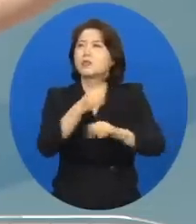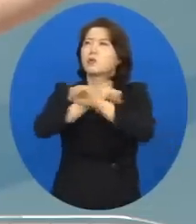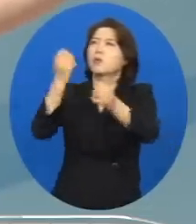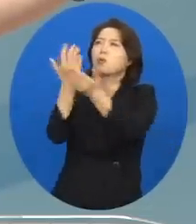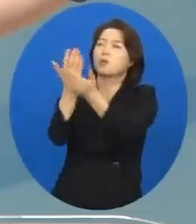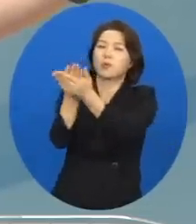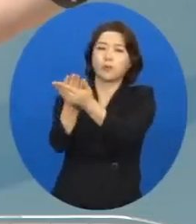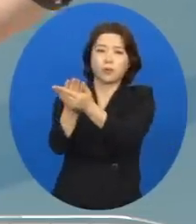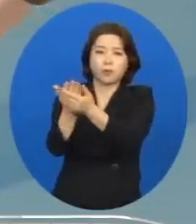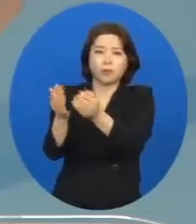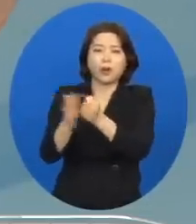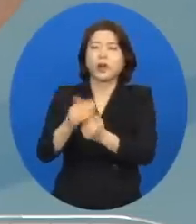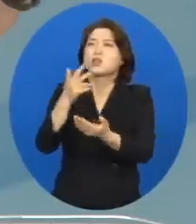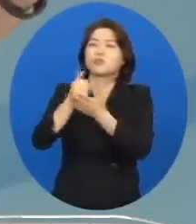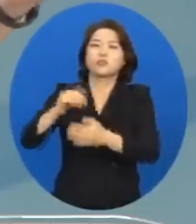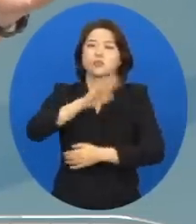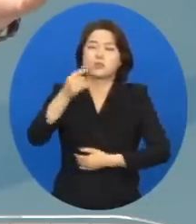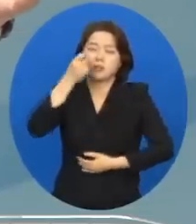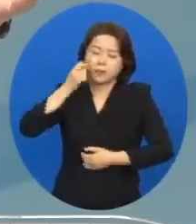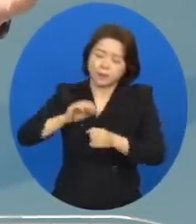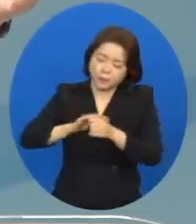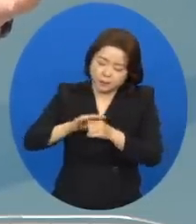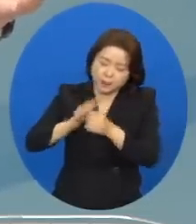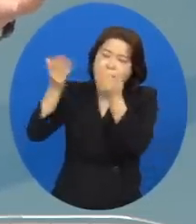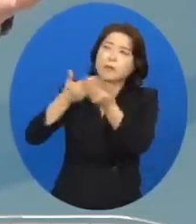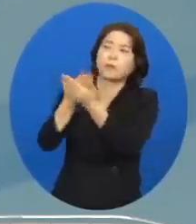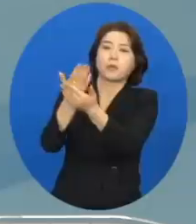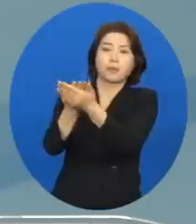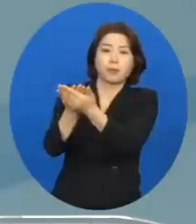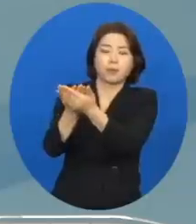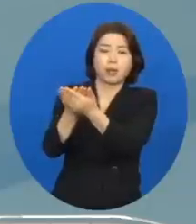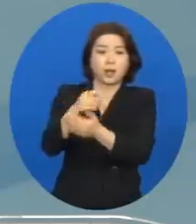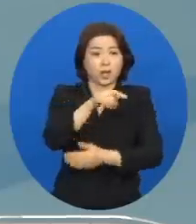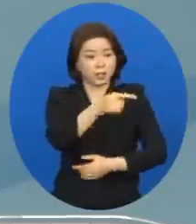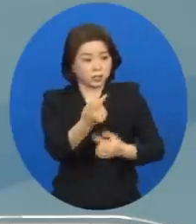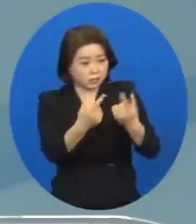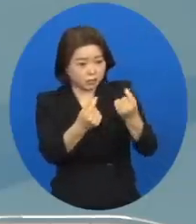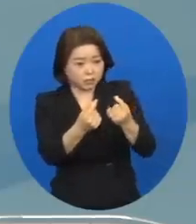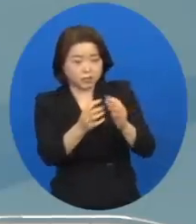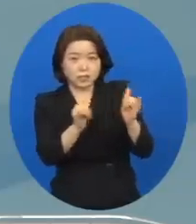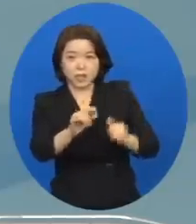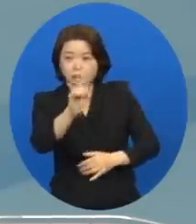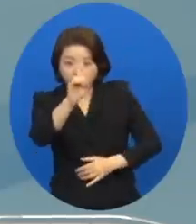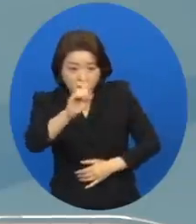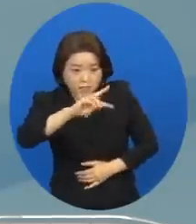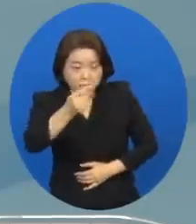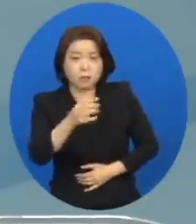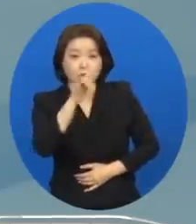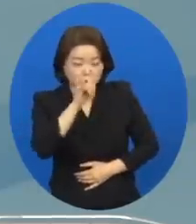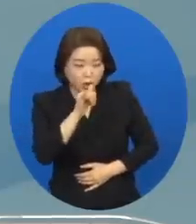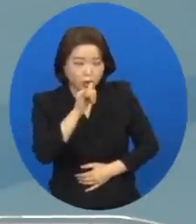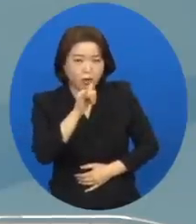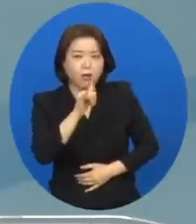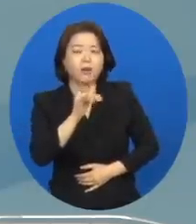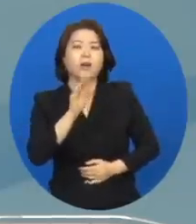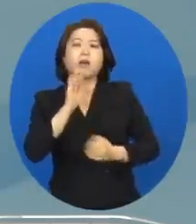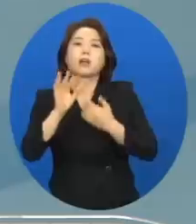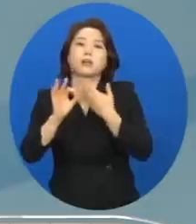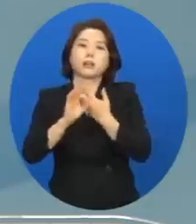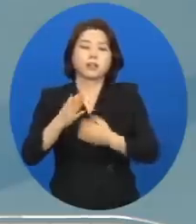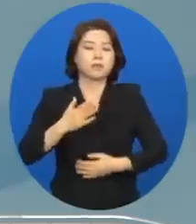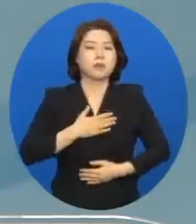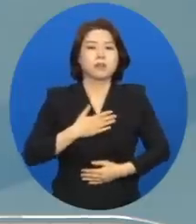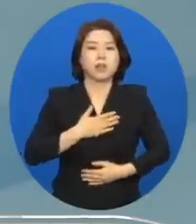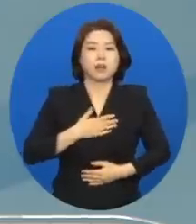주십시오. 주님 우리를 긍휼히 여겨 주십시오. 그렇게 할 사람이 한 사람이라도 있었다면